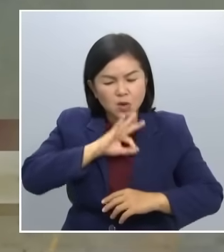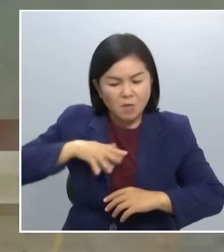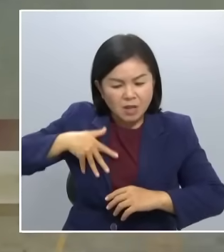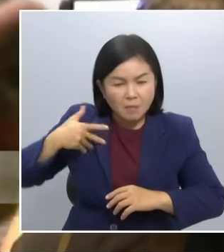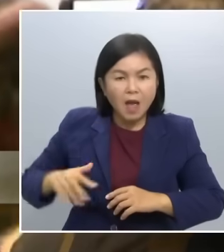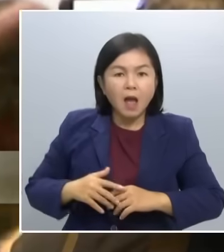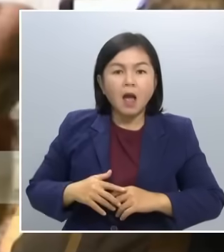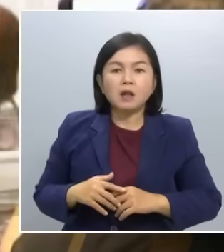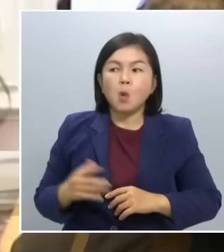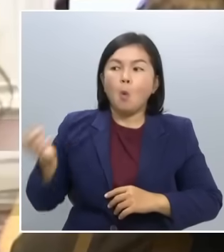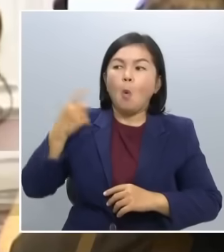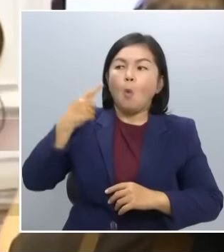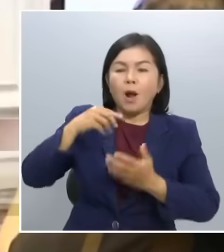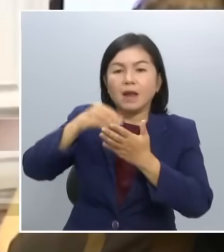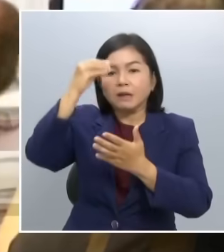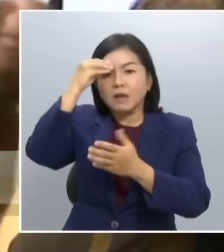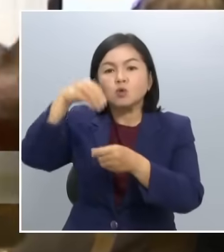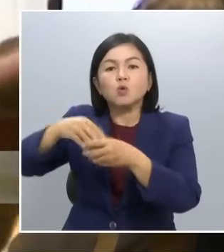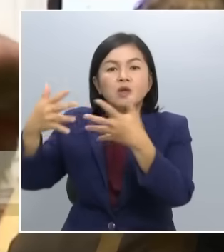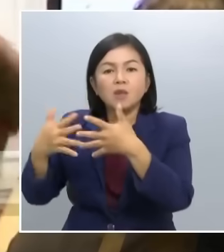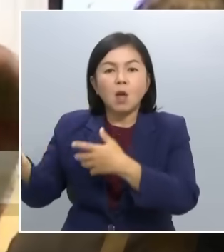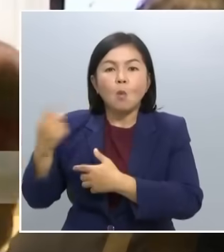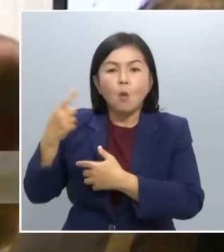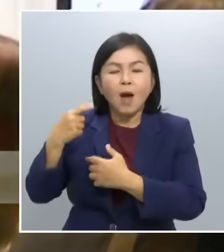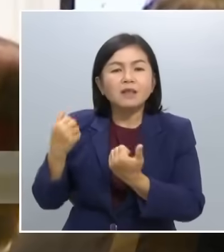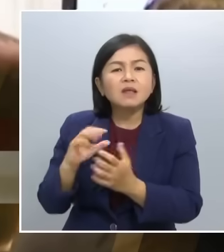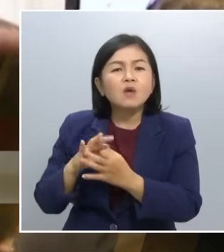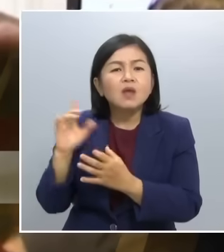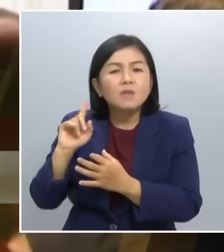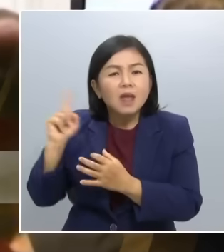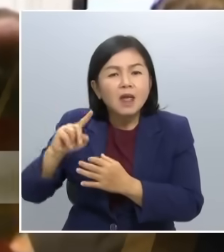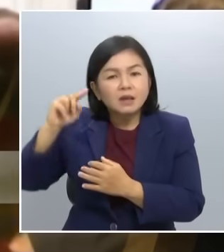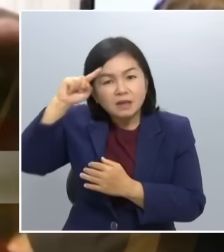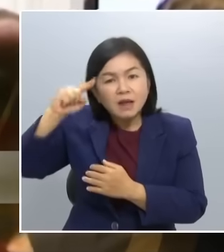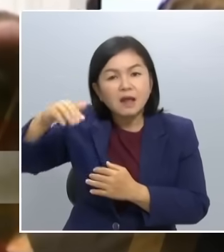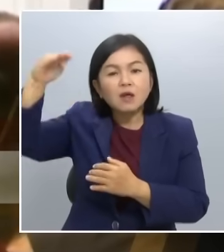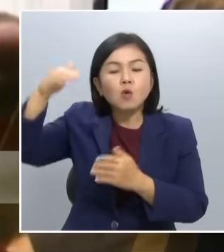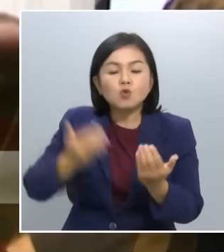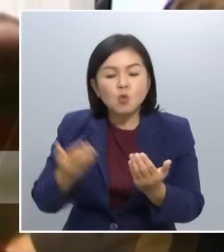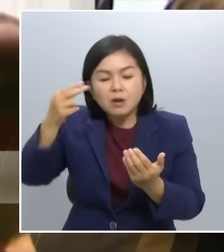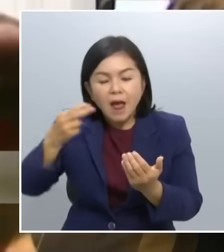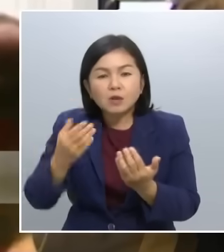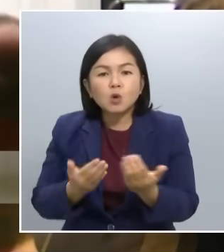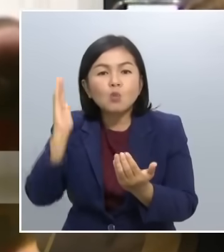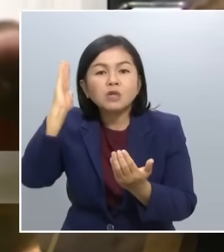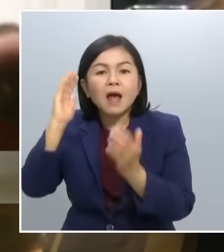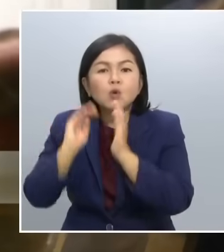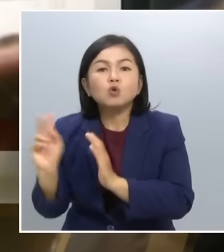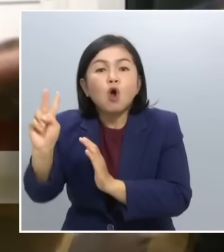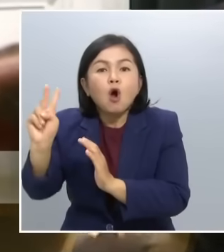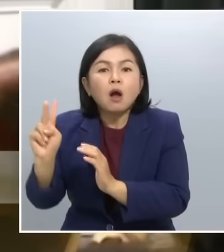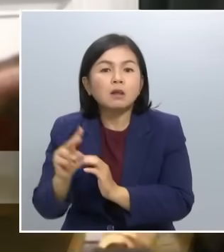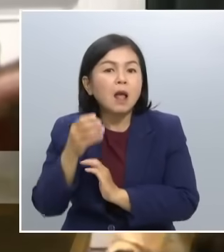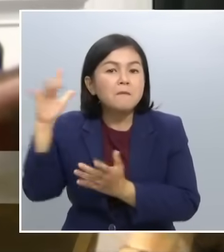ล้อเลียนจากฝ่ายตรงข้ามตลอดเวลาว่าเป็นนายกรัฐมนตรีที่จะสร้างอนาคตให้ลูกหลานคนไทยแต่ลูกชาย2คนของตัวเองไม่ยอมก